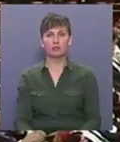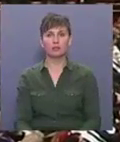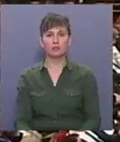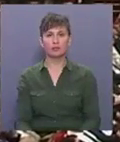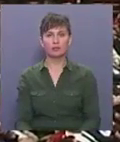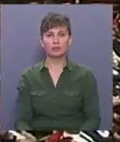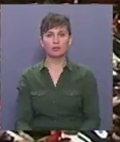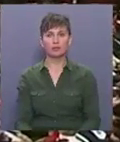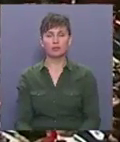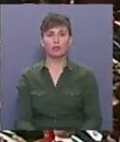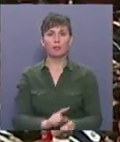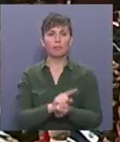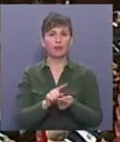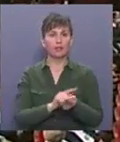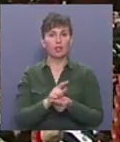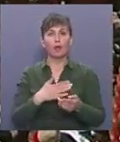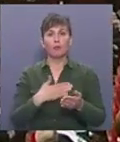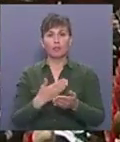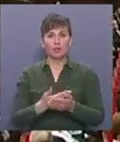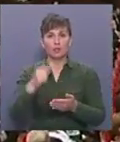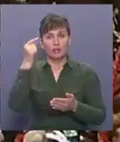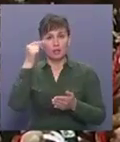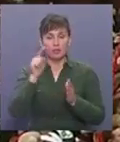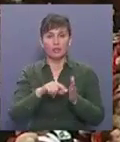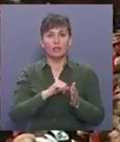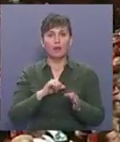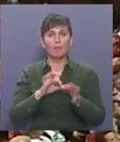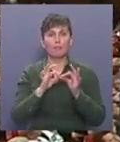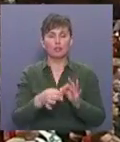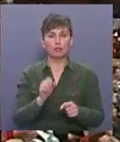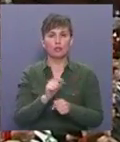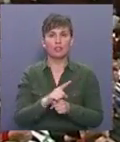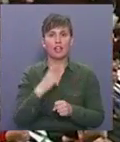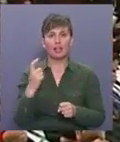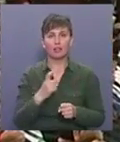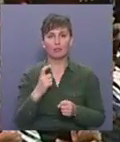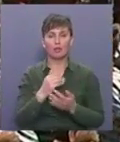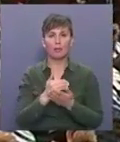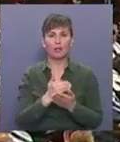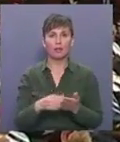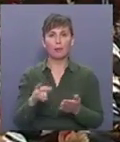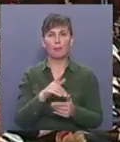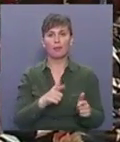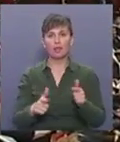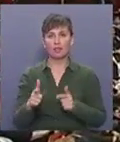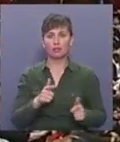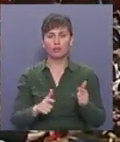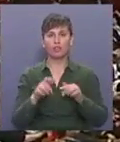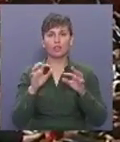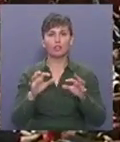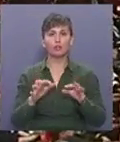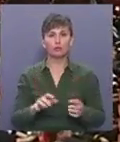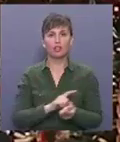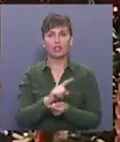2017-2018 годы. Модернизация общественного сознания – самая сложная задача. Экономические программы мы подготовили,